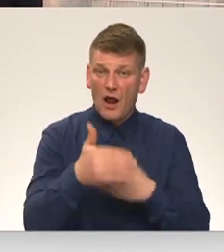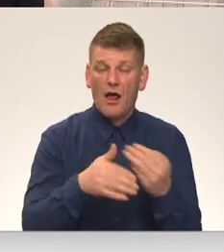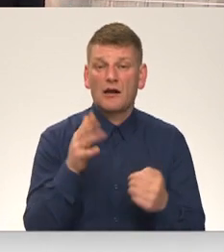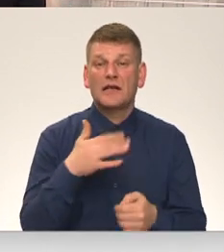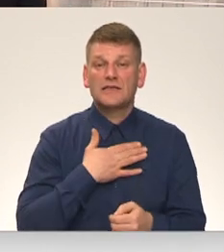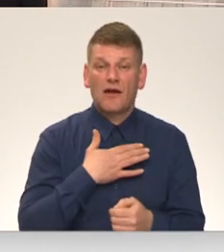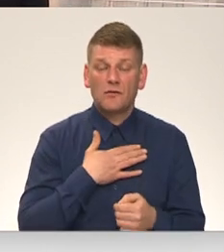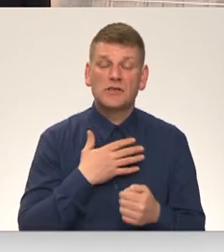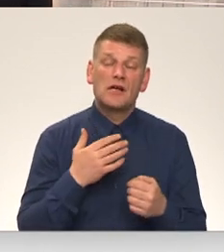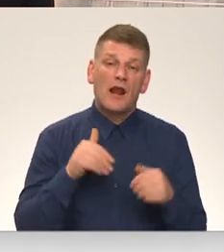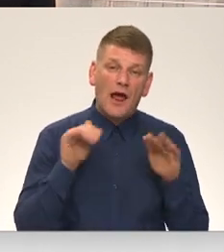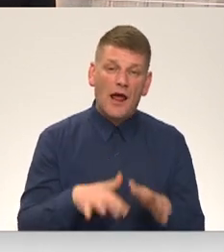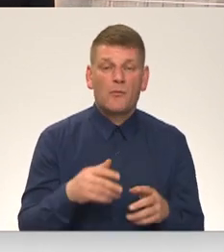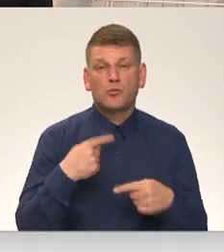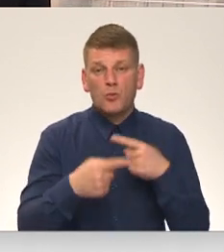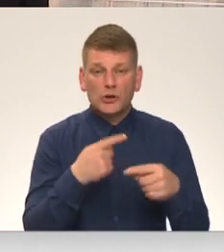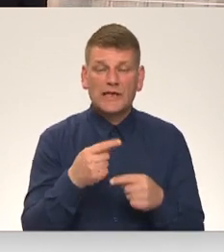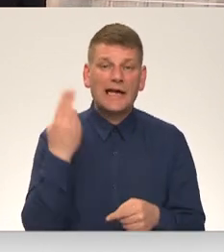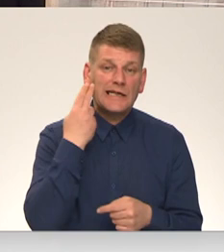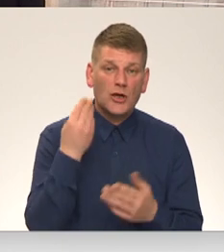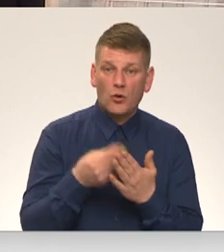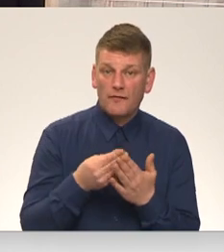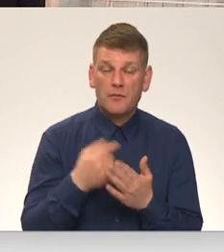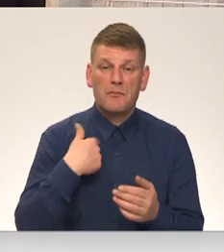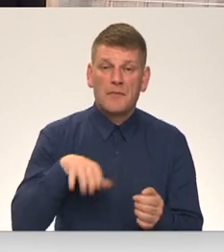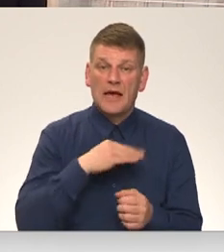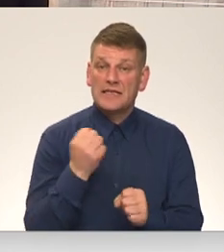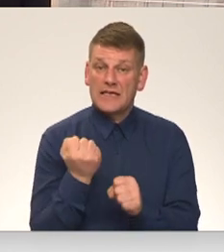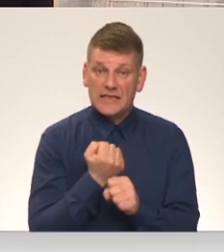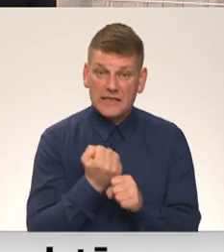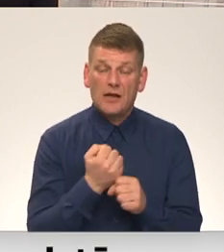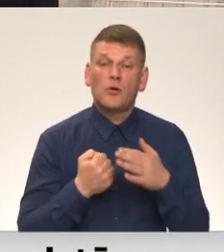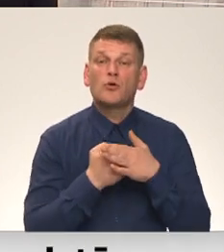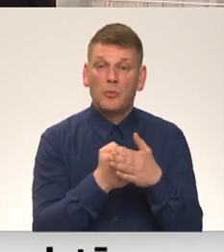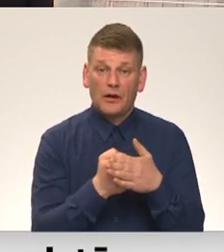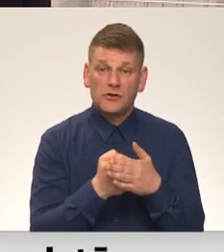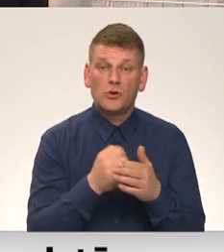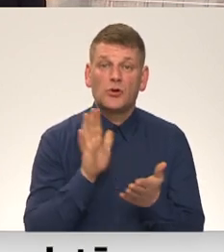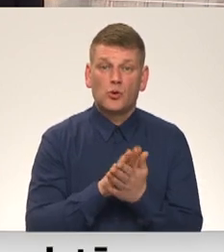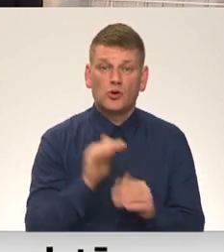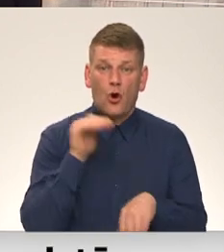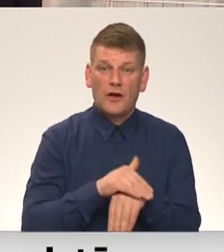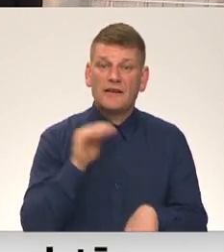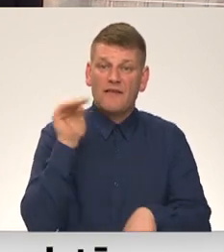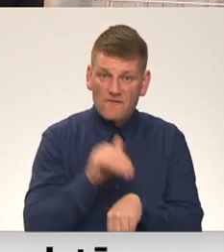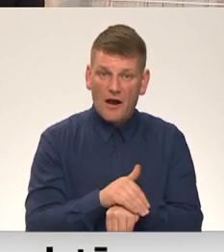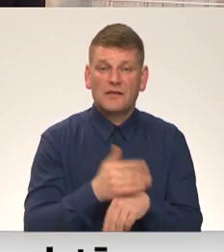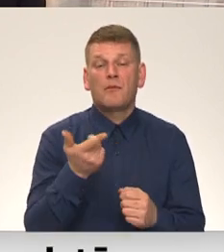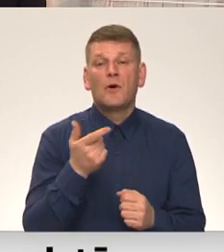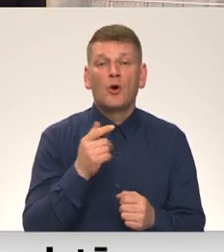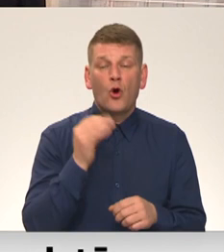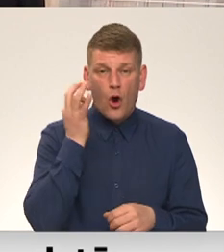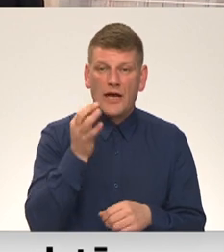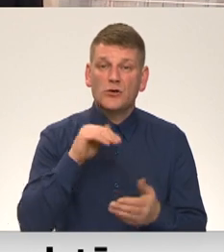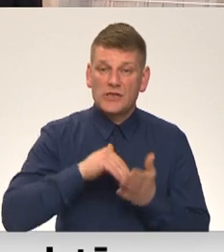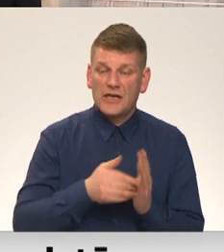lēmumus, procedūras, riska novērtējumu mēs izstrādātu balstoties uz konkrētiem faktiem, uz konkrēto situāciju, nevis